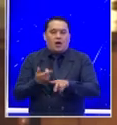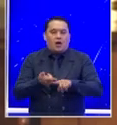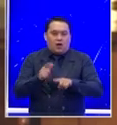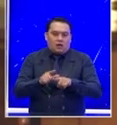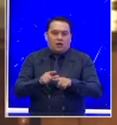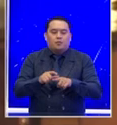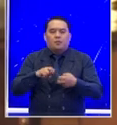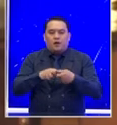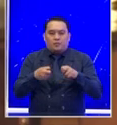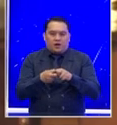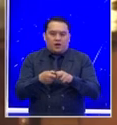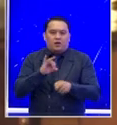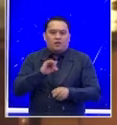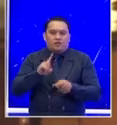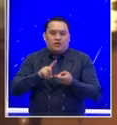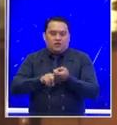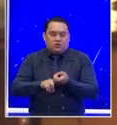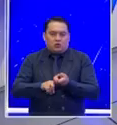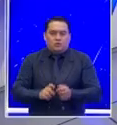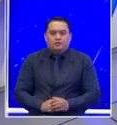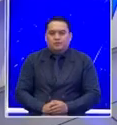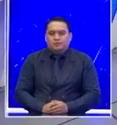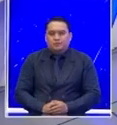нынешнее испытание эпидемии.